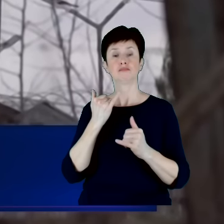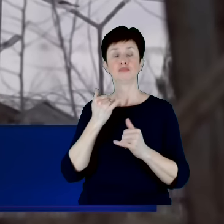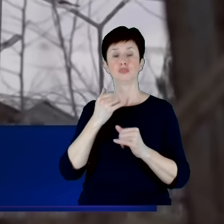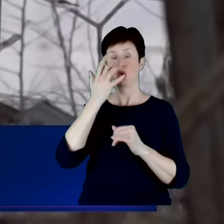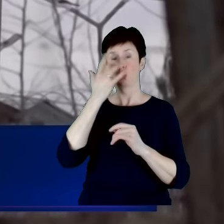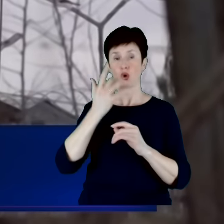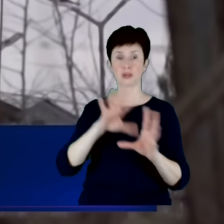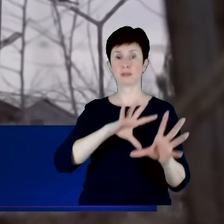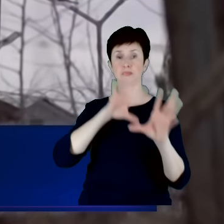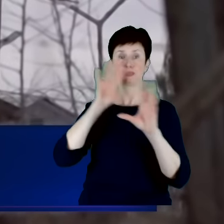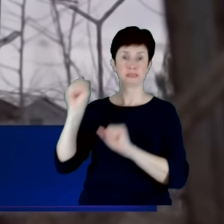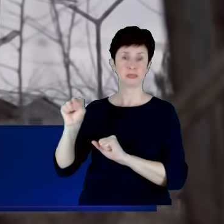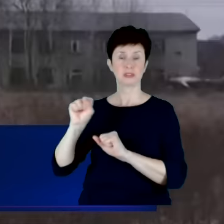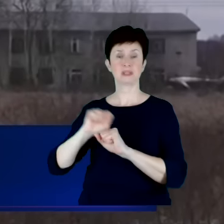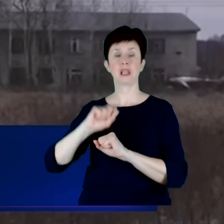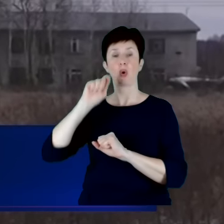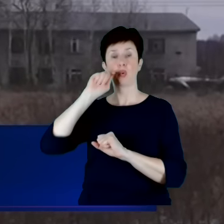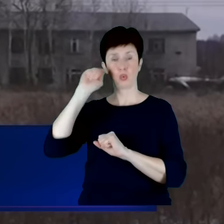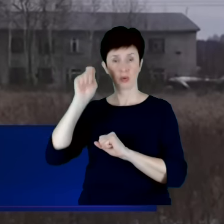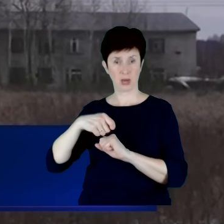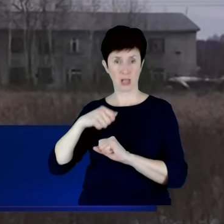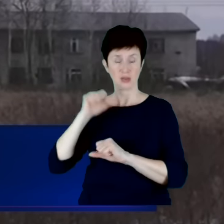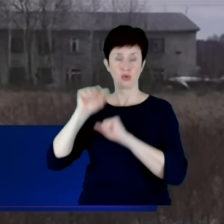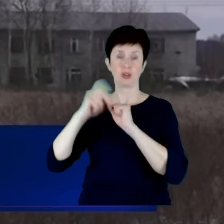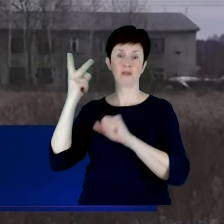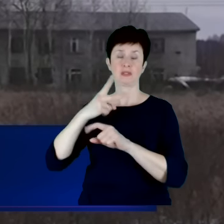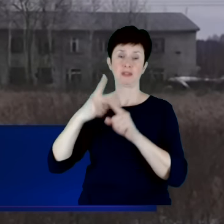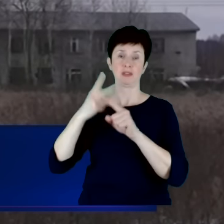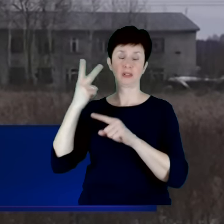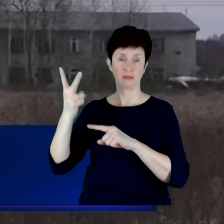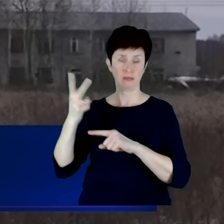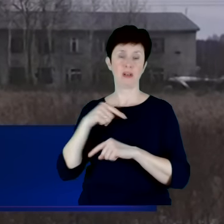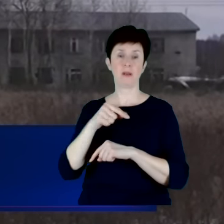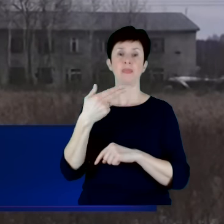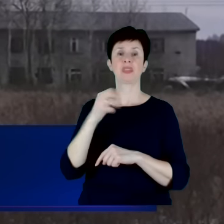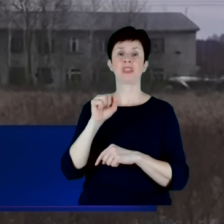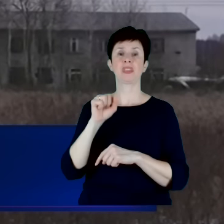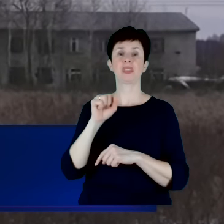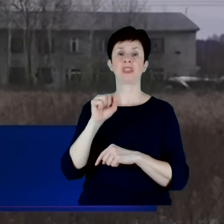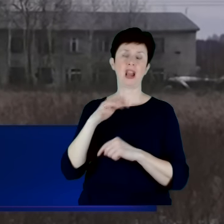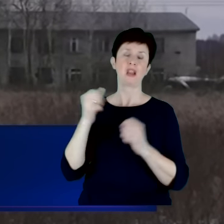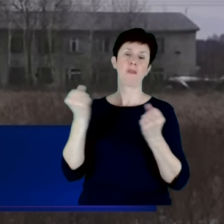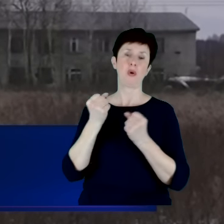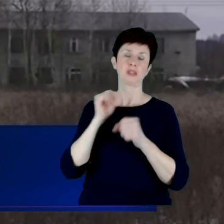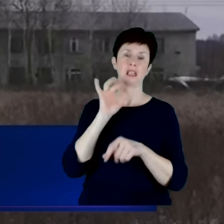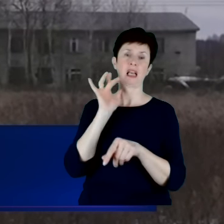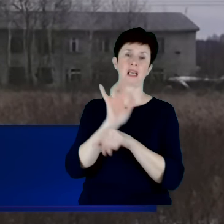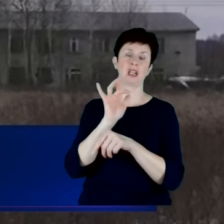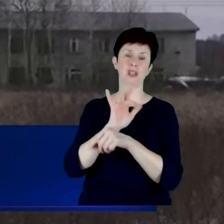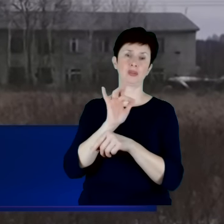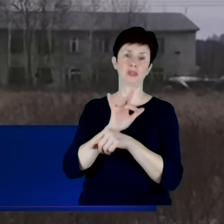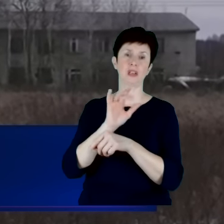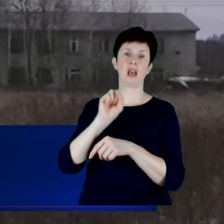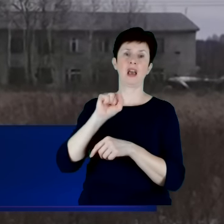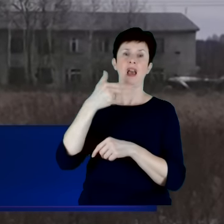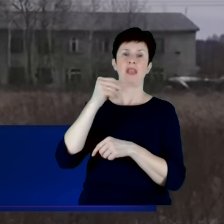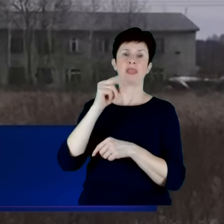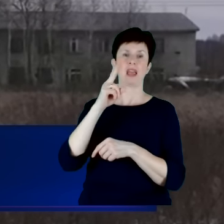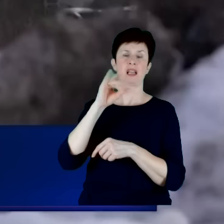Ukrainę w 2022 roku, no to nagle Nawalny też zaczął krytykować aneksję Krymu